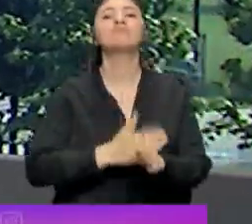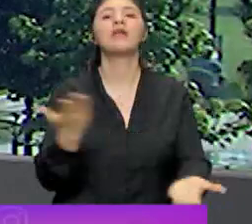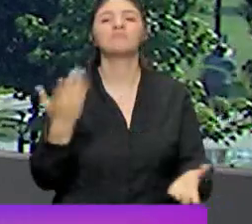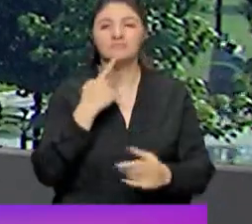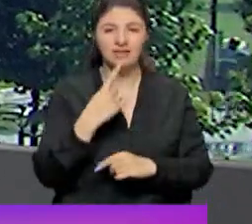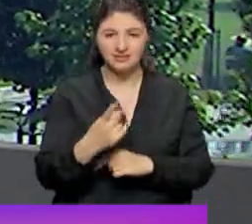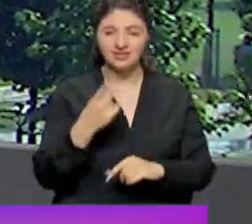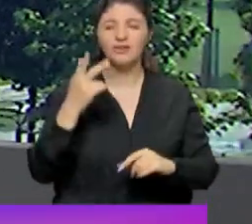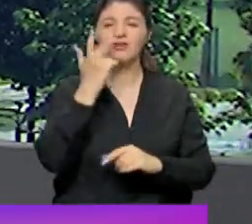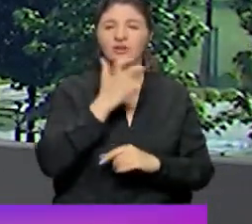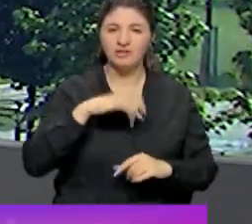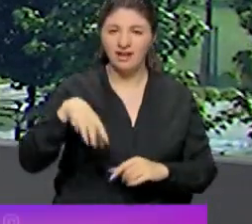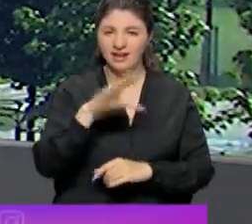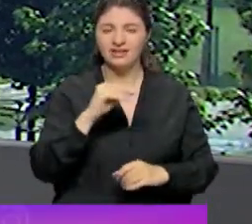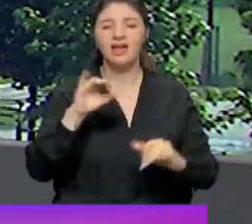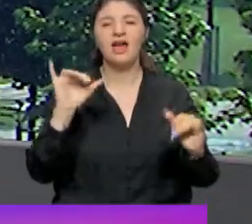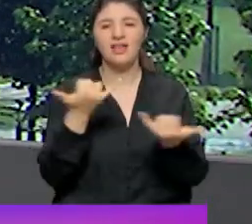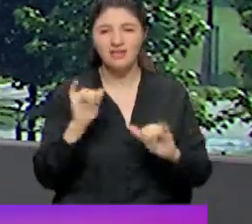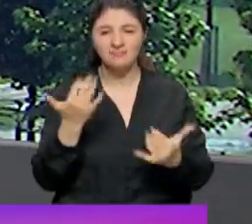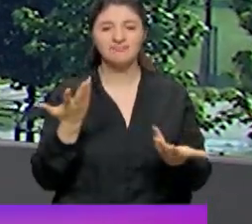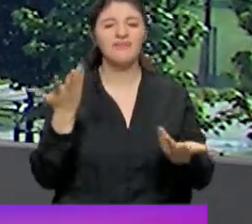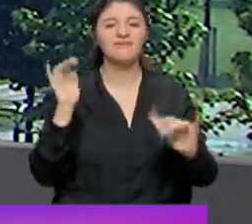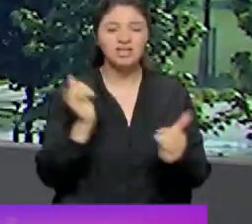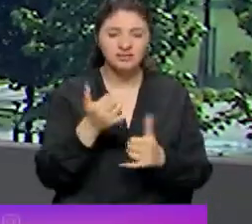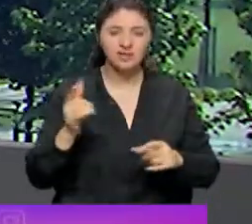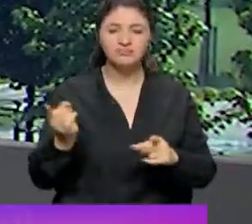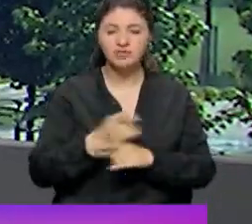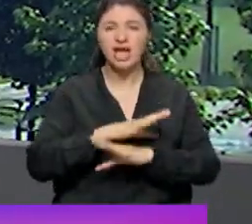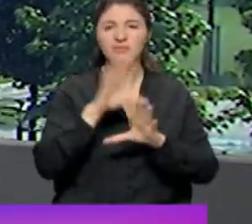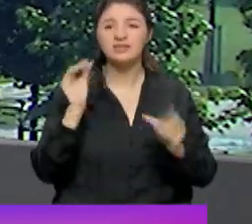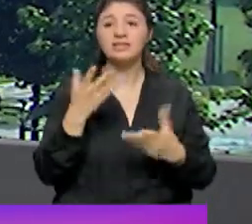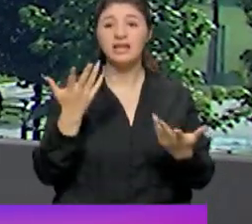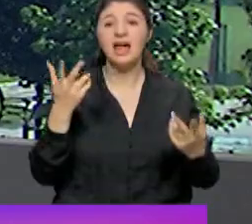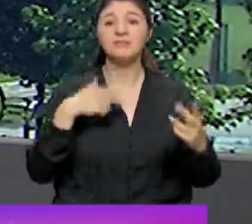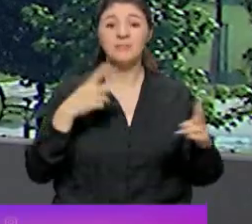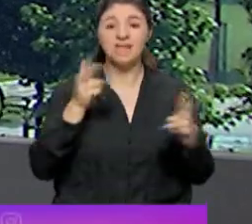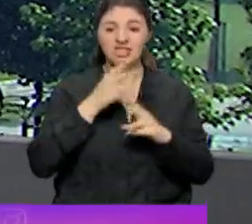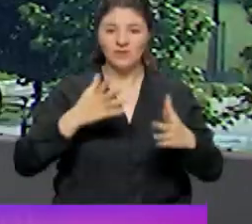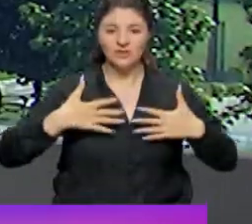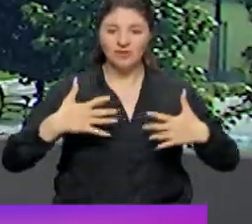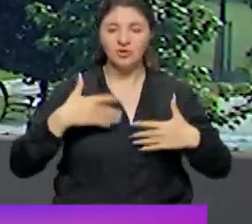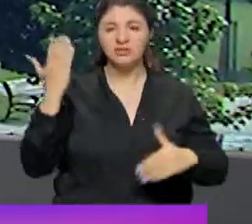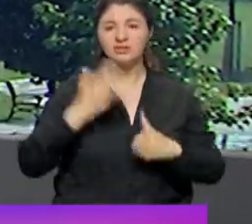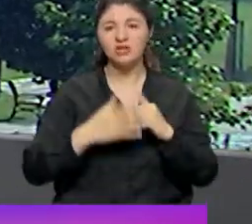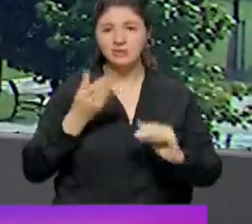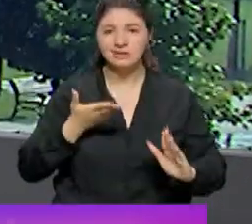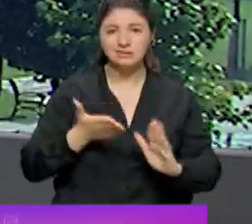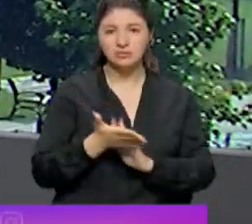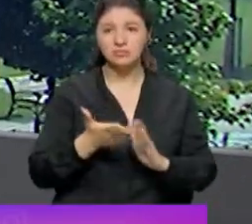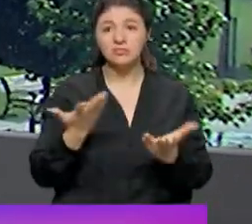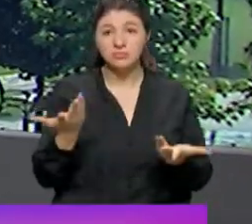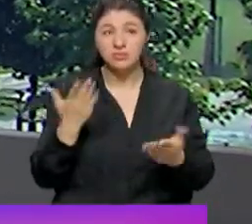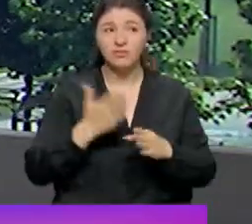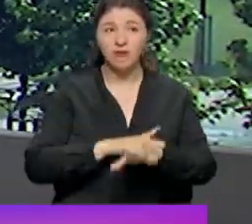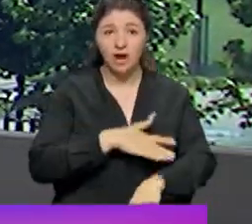dedik konserlerin etkinliklerin festivallerinin yani neşemiz in Coşkun uzun yasaklanma girişimleri